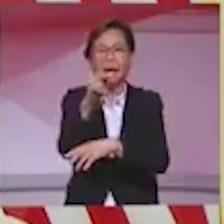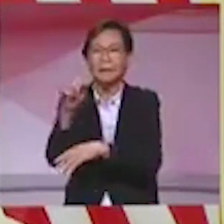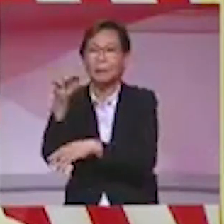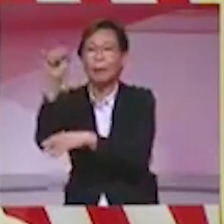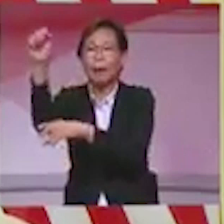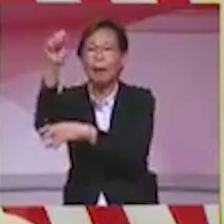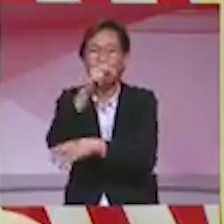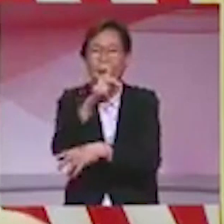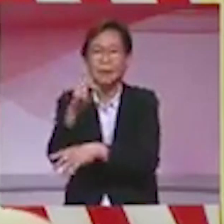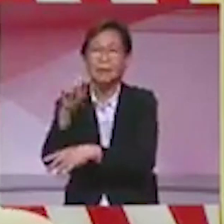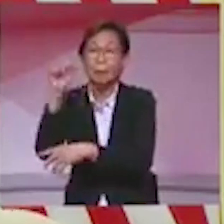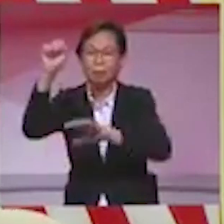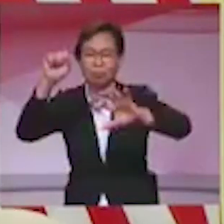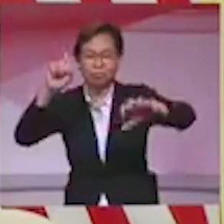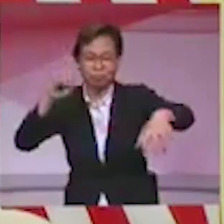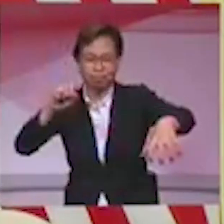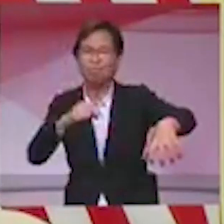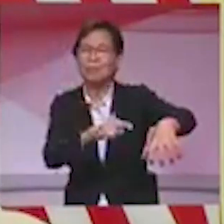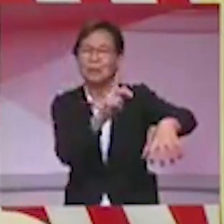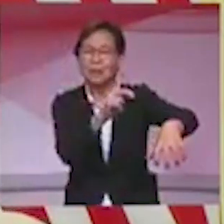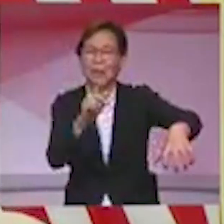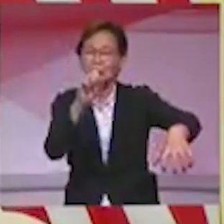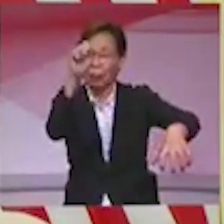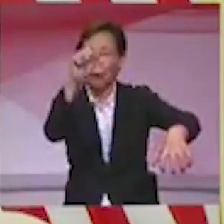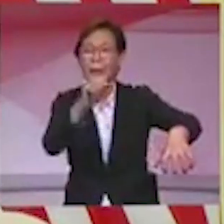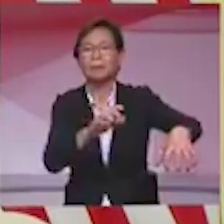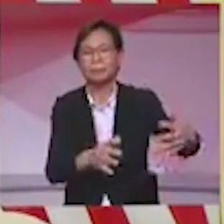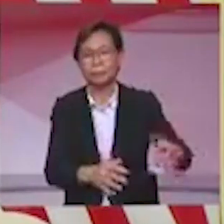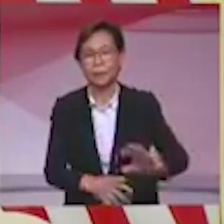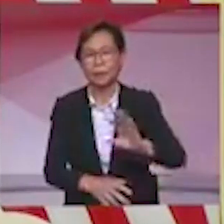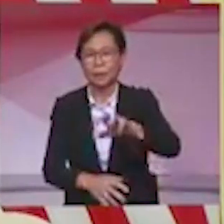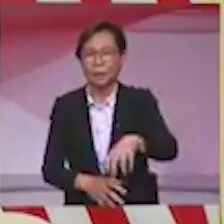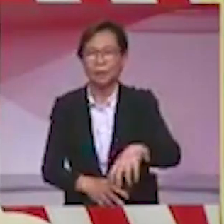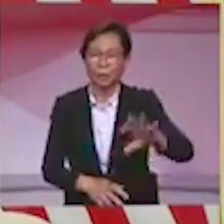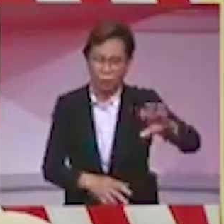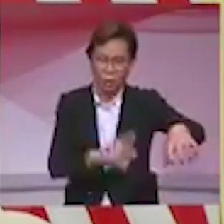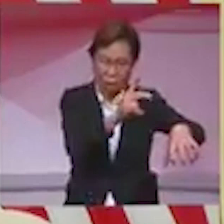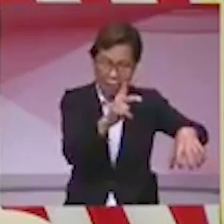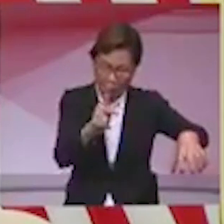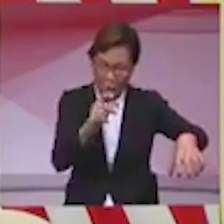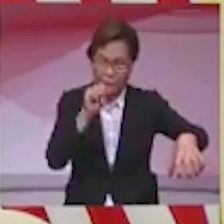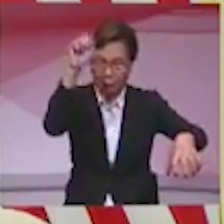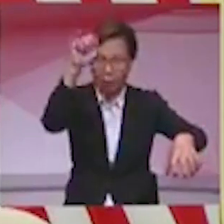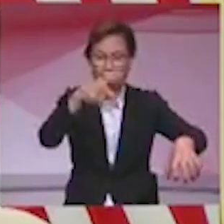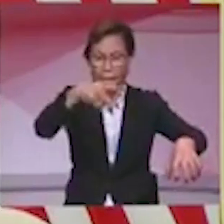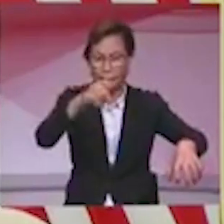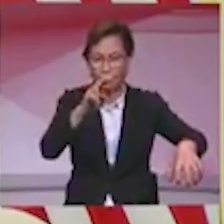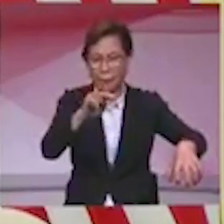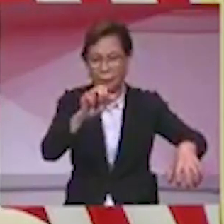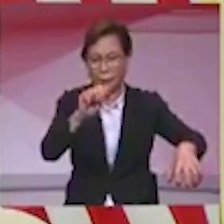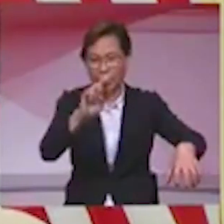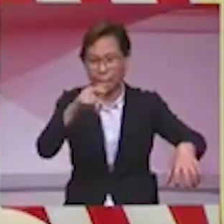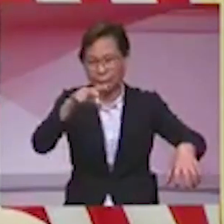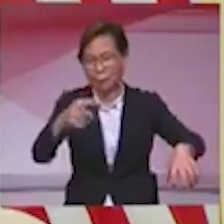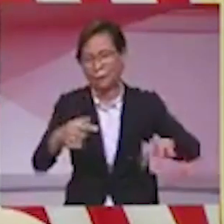walaupun sisbok Kota Kinabalu daerah Kota Kinabalu termasuklah cottage Kota Kinabalu penampang dan